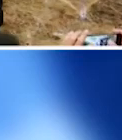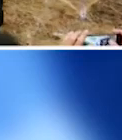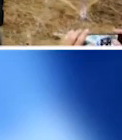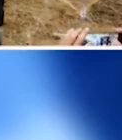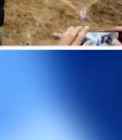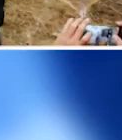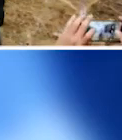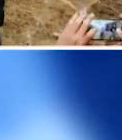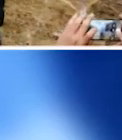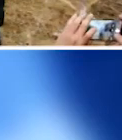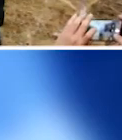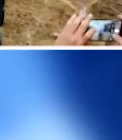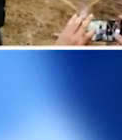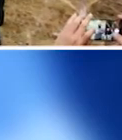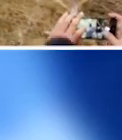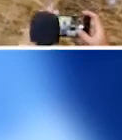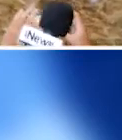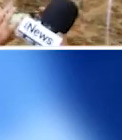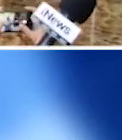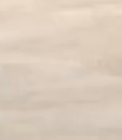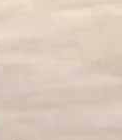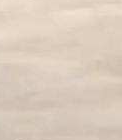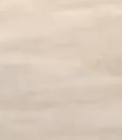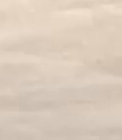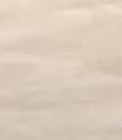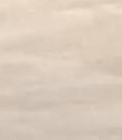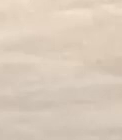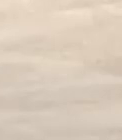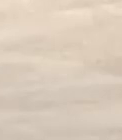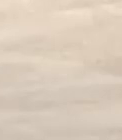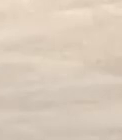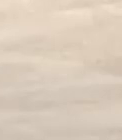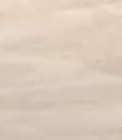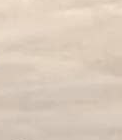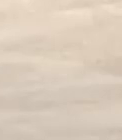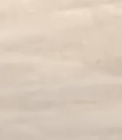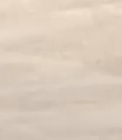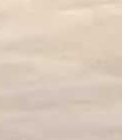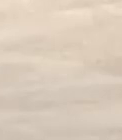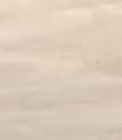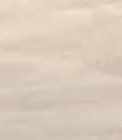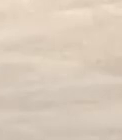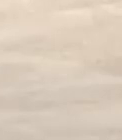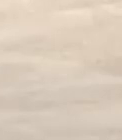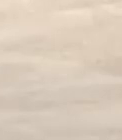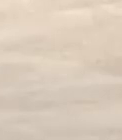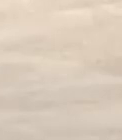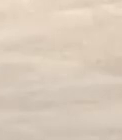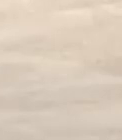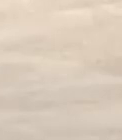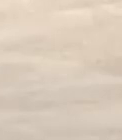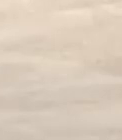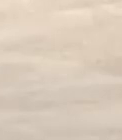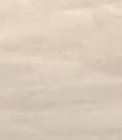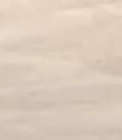kawasan Duren 3 Pancoran, Jakarta Selatan. Irsus juga sedang melakukan pemeriksaan terhadap 25 orang personil